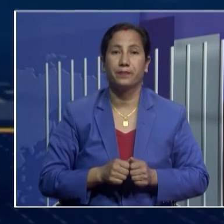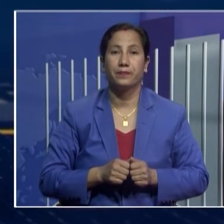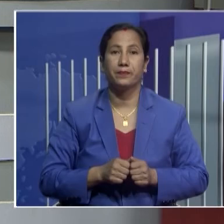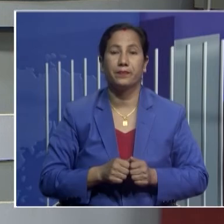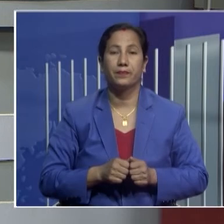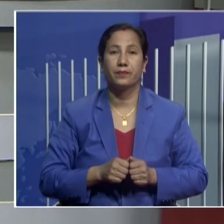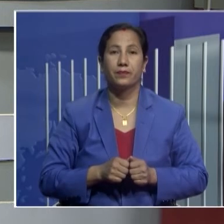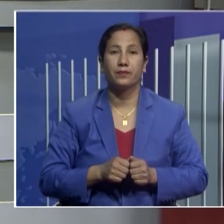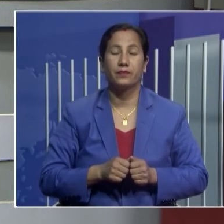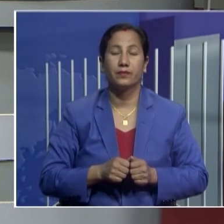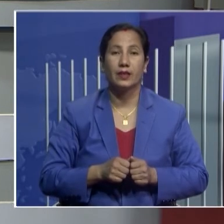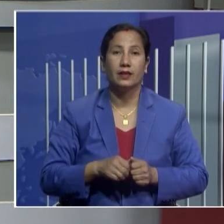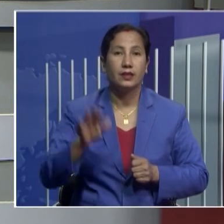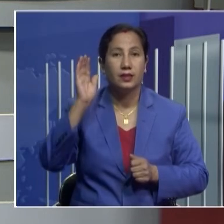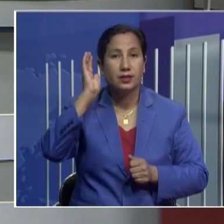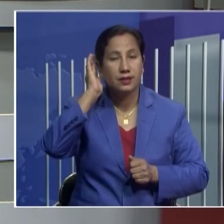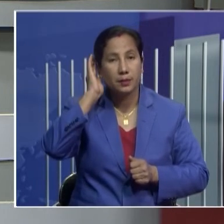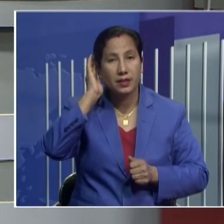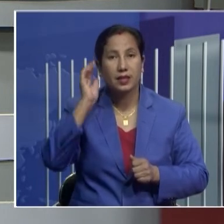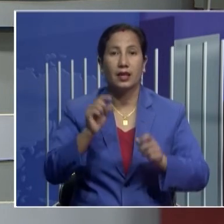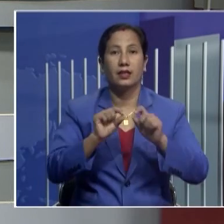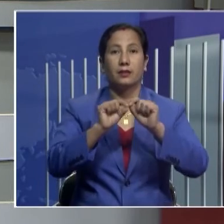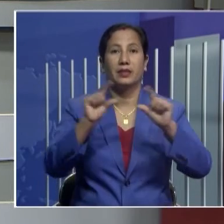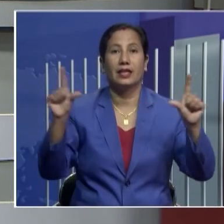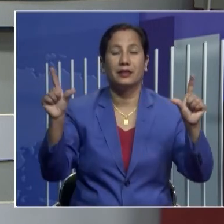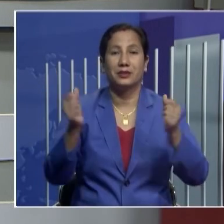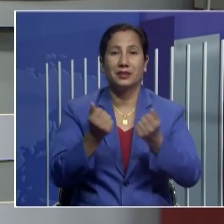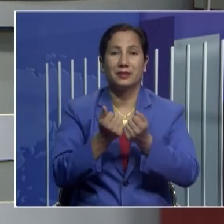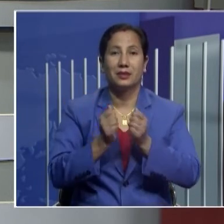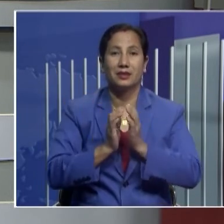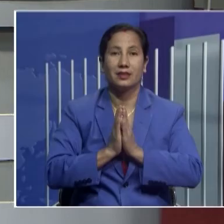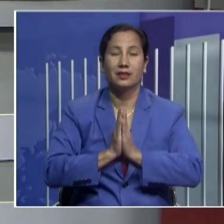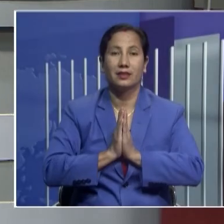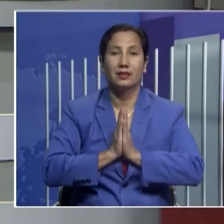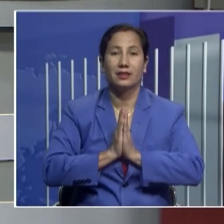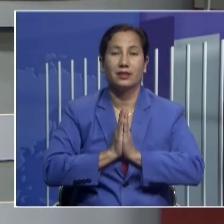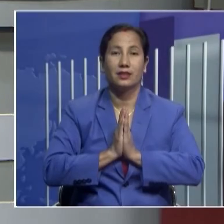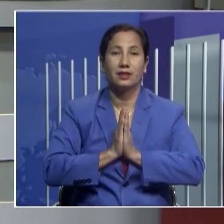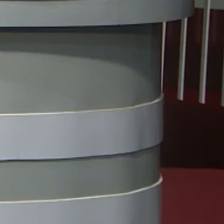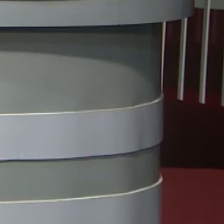हवस् त अहिलेलाई समाचारको सिलसिला यति नै, बिदा दिनुहोस्। नमस्कार।